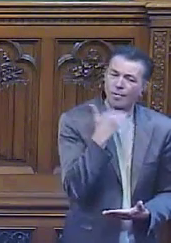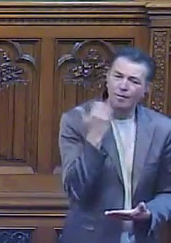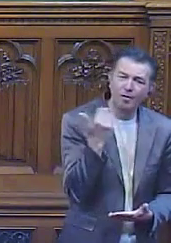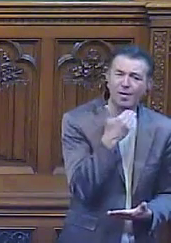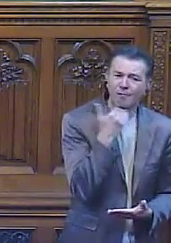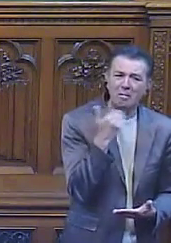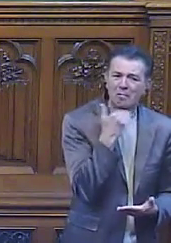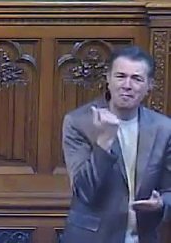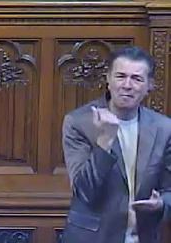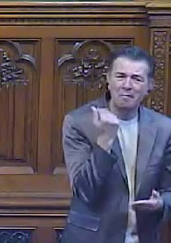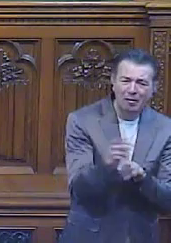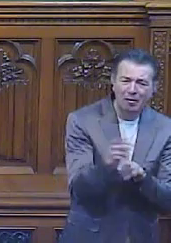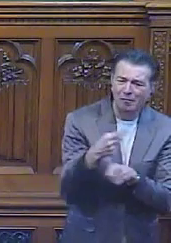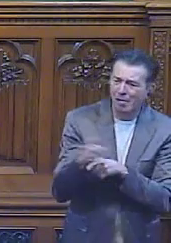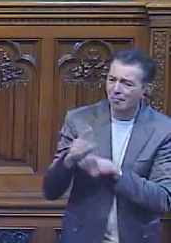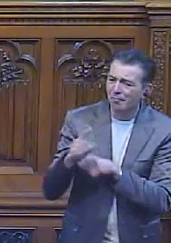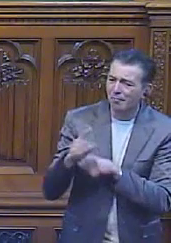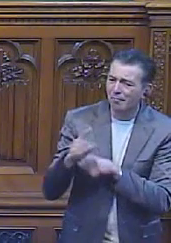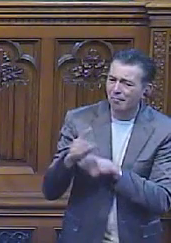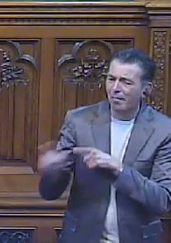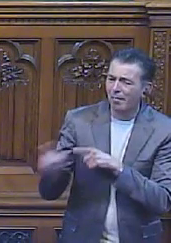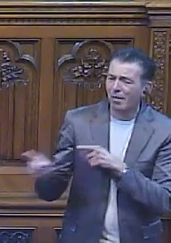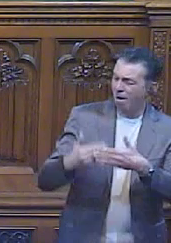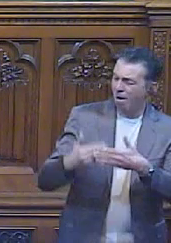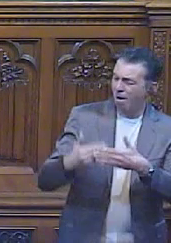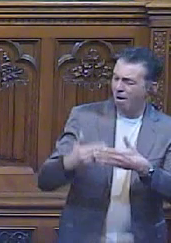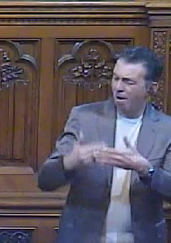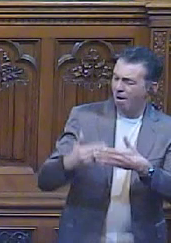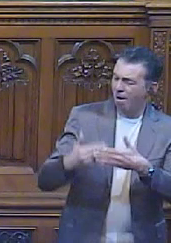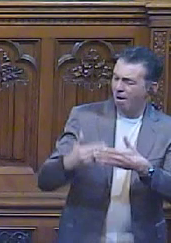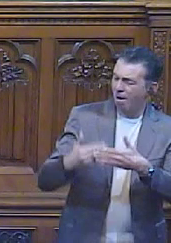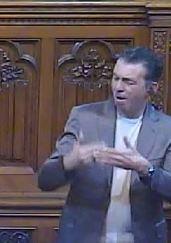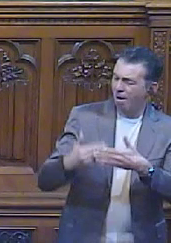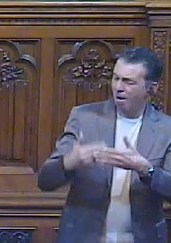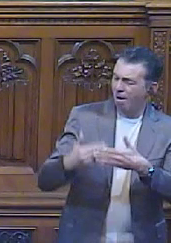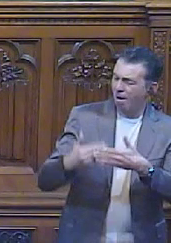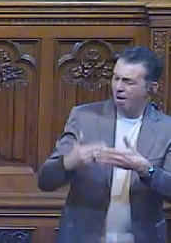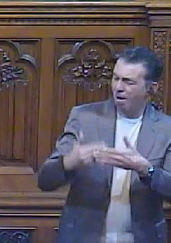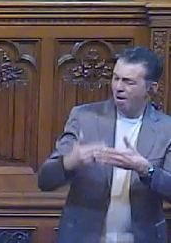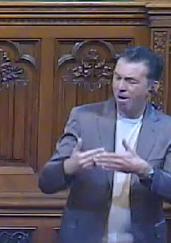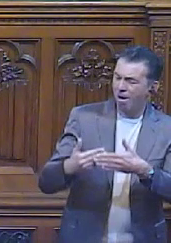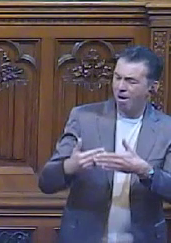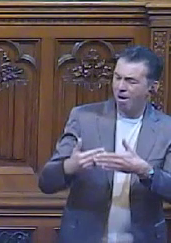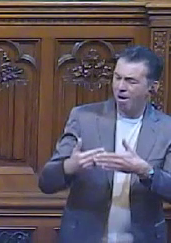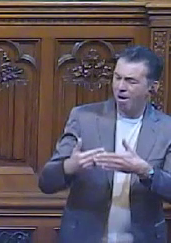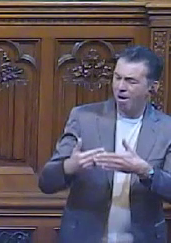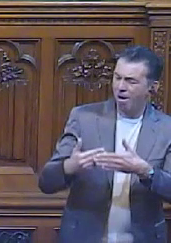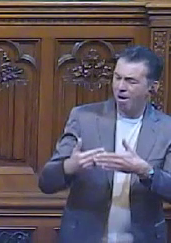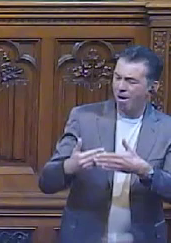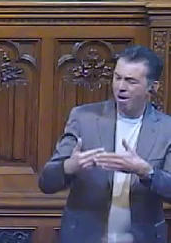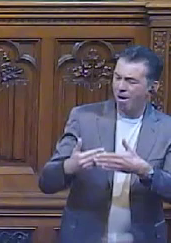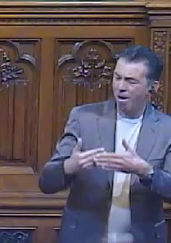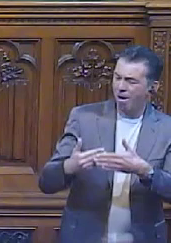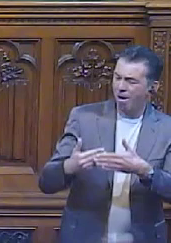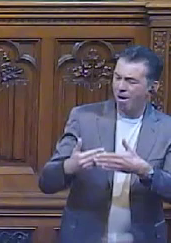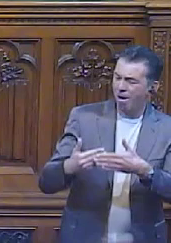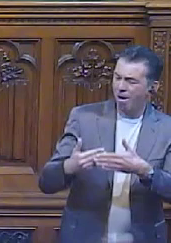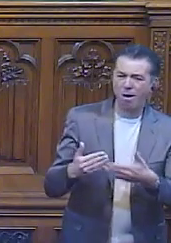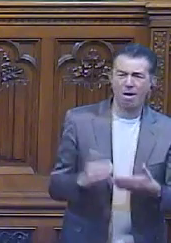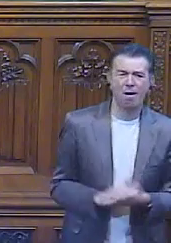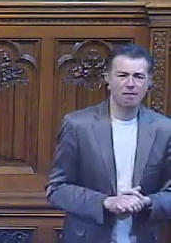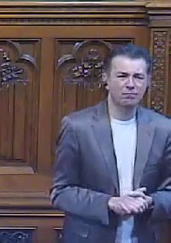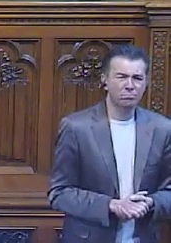da hat es an vielen gefehlt. Denn bemerkbar ist, dass die rot-grüne Wirtschaftspolitik der letzten Jahre